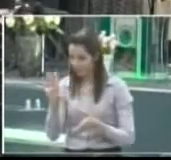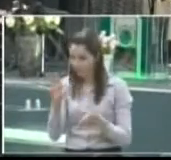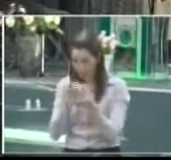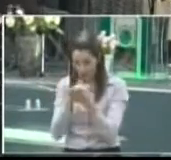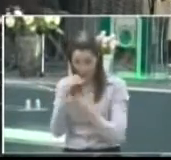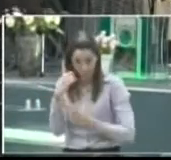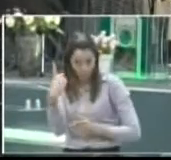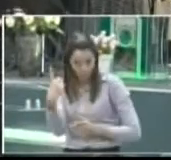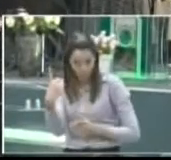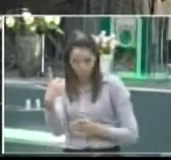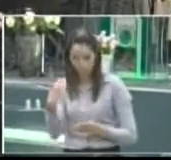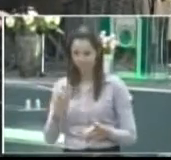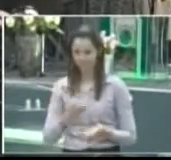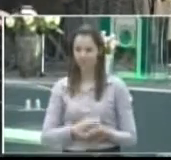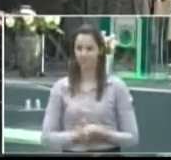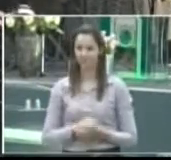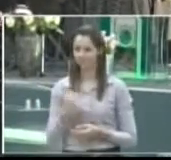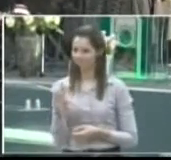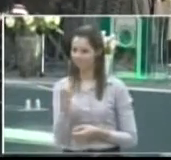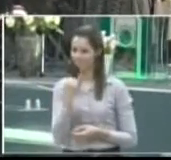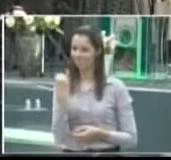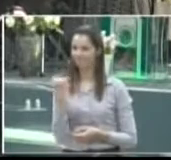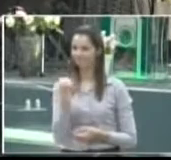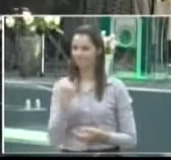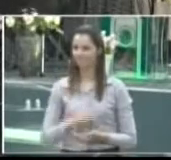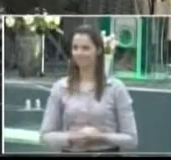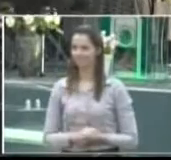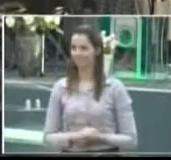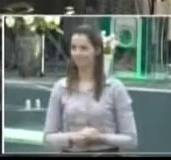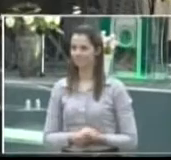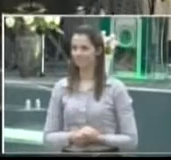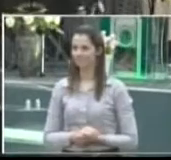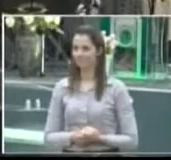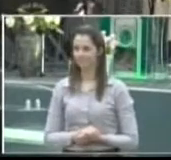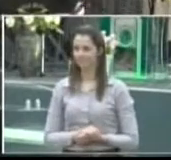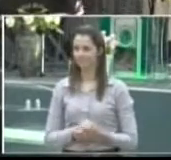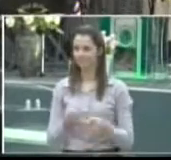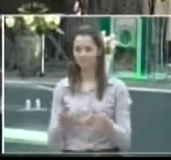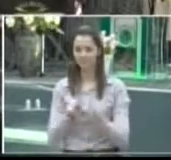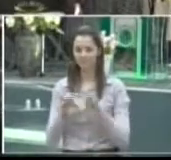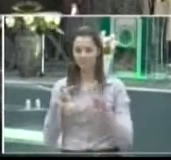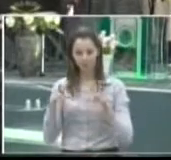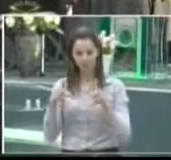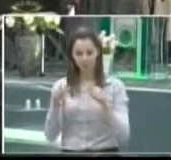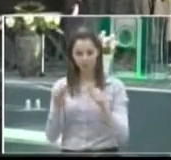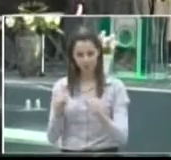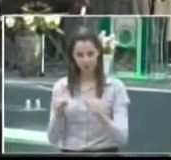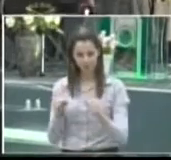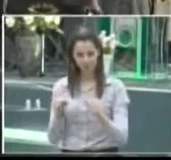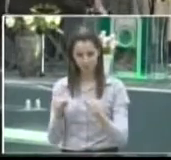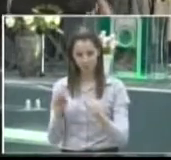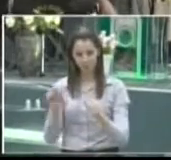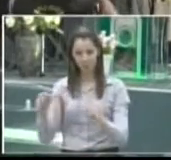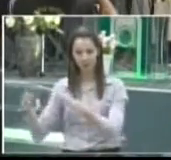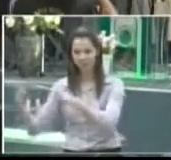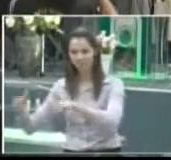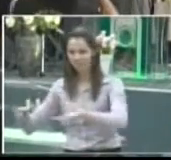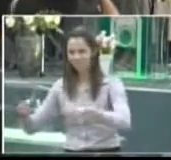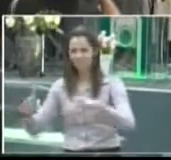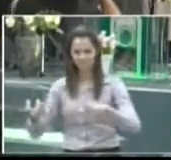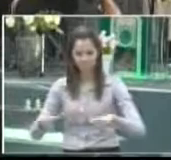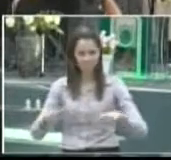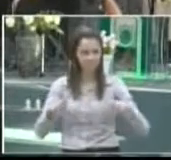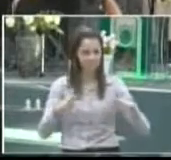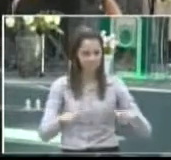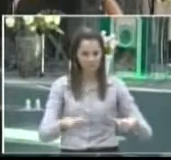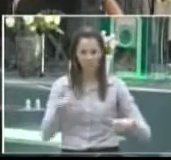alle miteinander mit unseren Frauen durch dick und dünn gegangen. E nós todos atravessando lugares espaçosos,